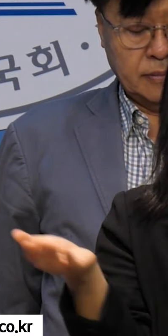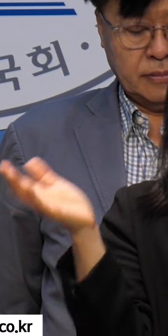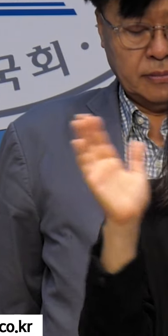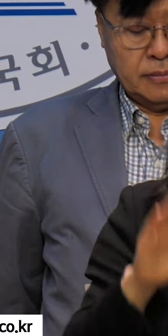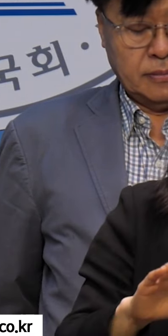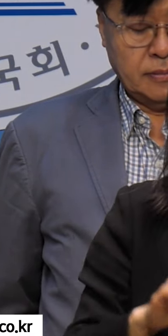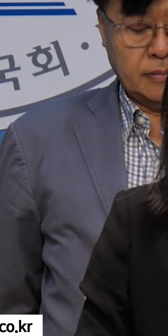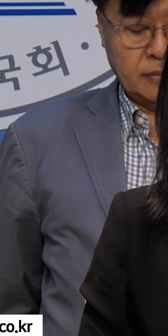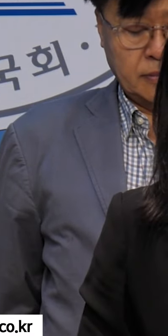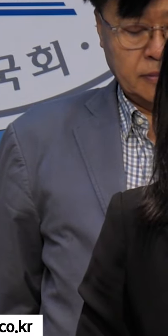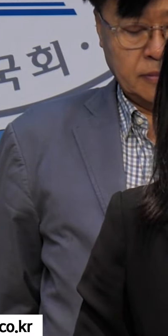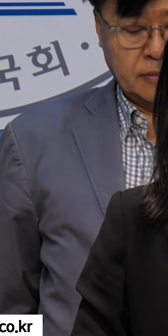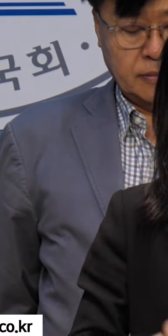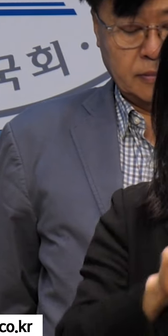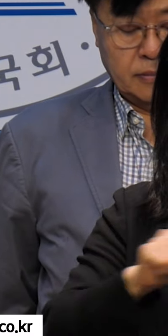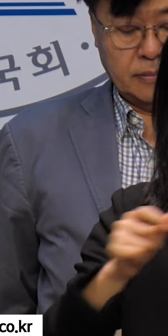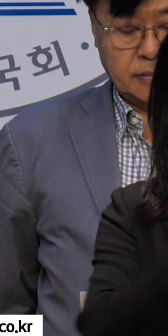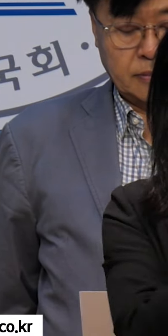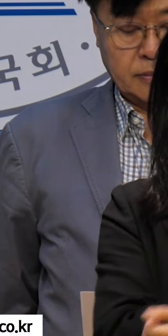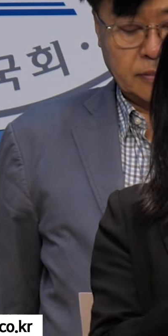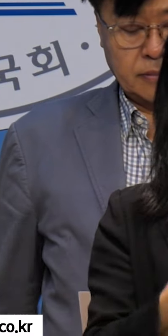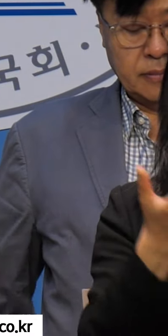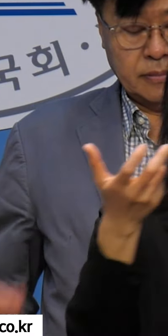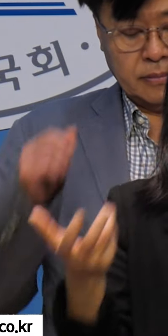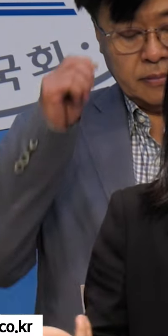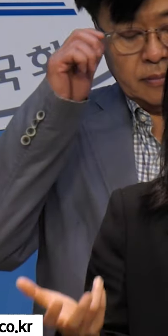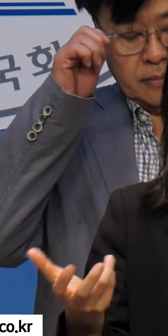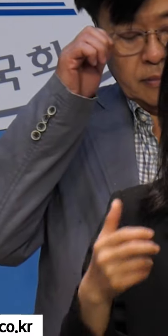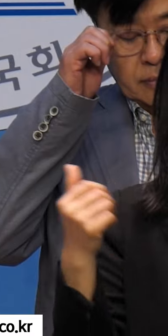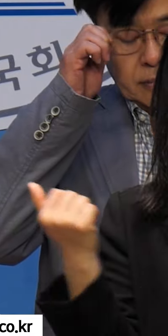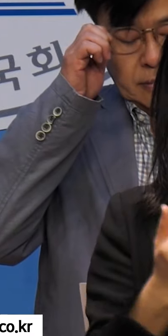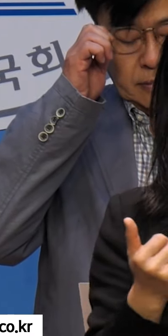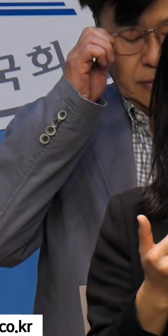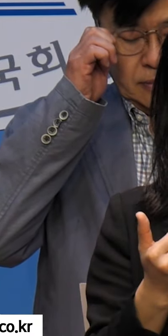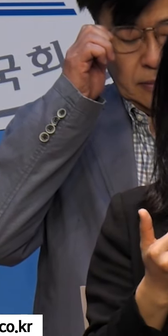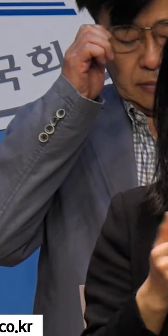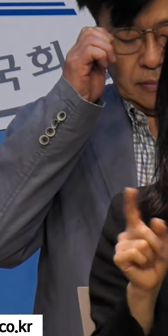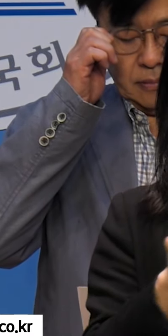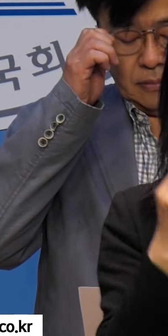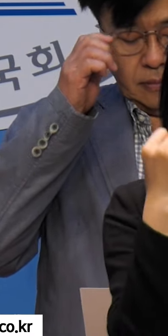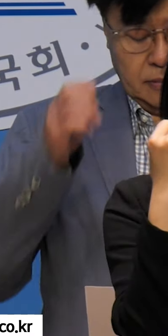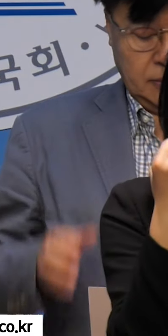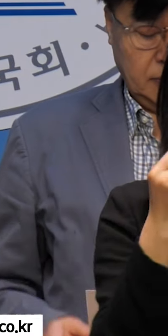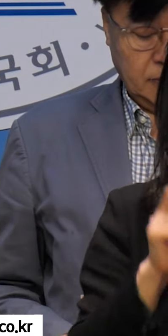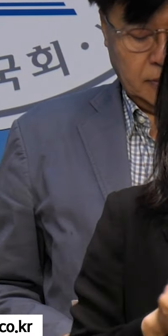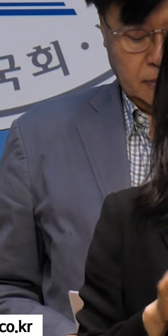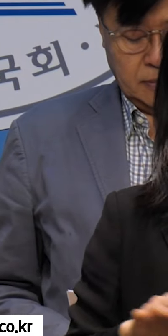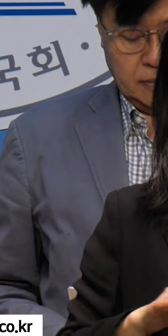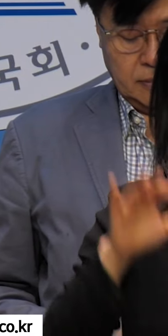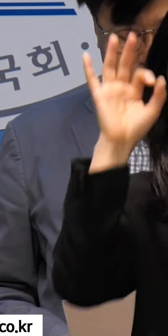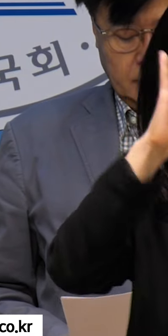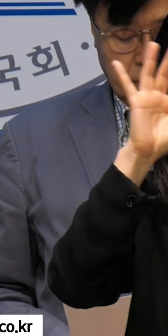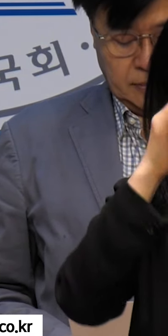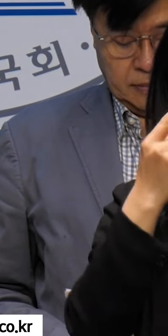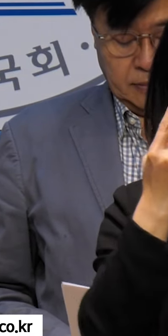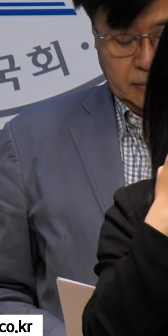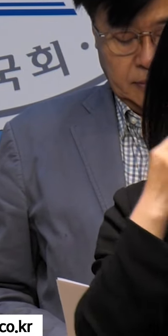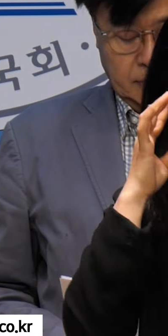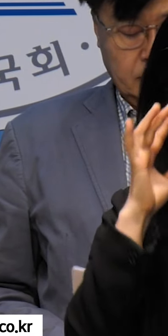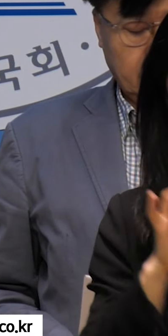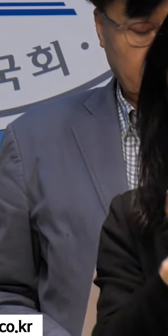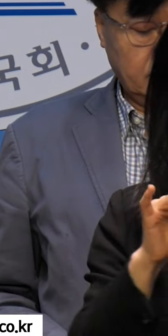이번 지방분권 전국회의에서 주장하는 것처럼 보다 근본적인 문제 해법을 좀 찾아야 된다는 데